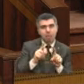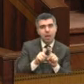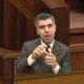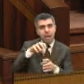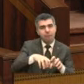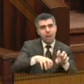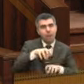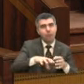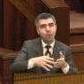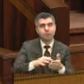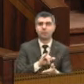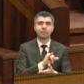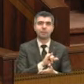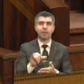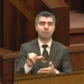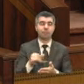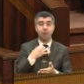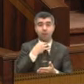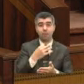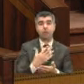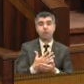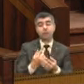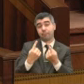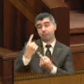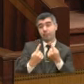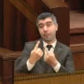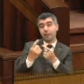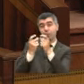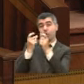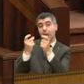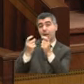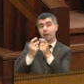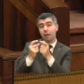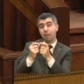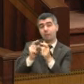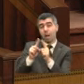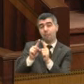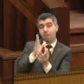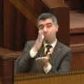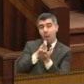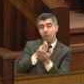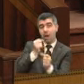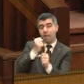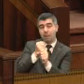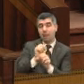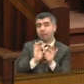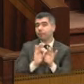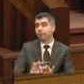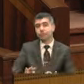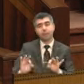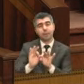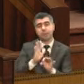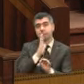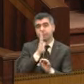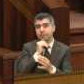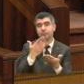نفس الاسطوانه، وهذا هو اللي كيجعل على ان هناك تبذير للمال العام، وهذا كيشكل يعني واحد الخطوره على السير العادي ديال